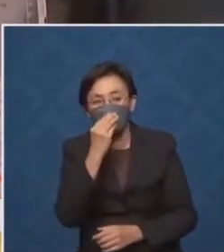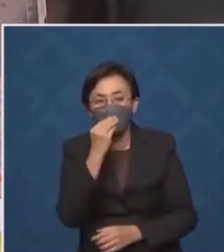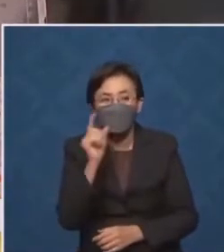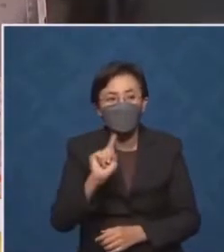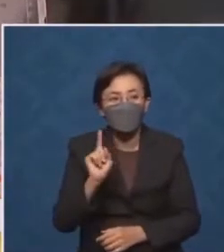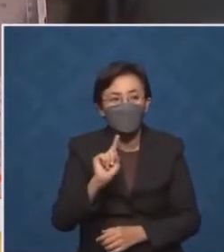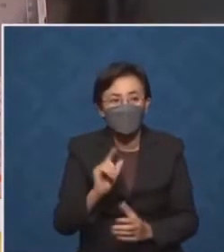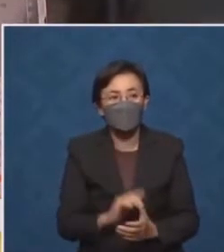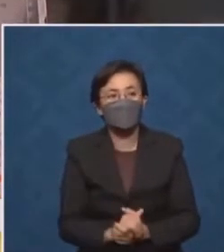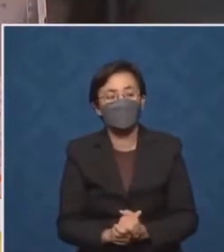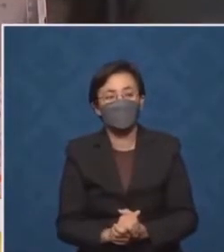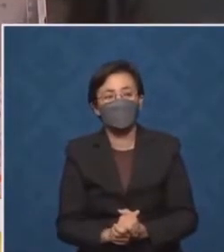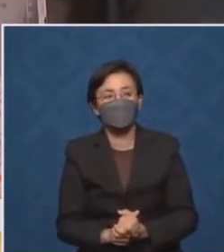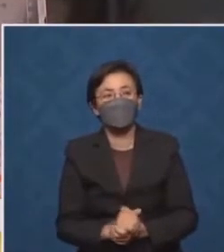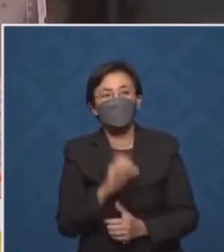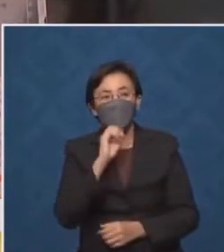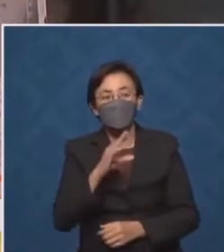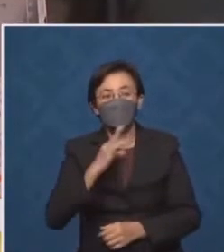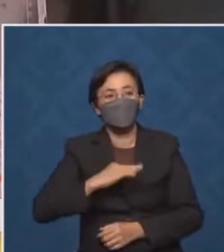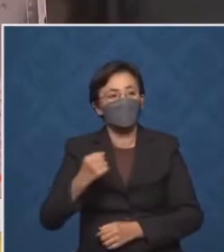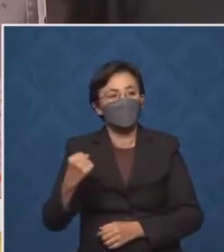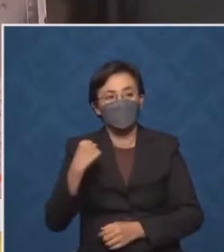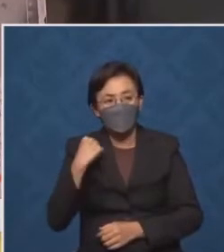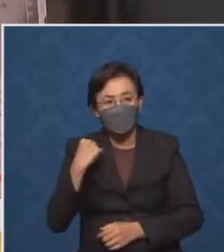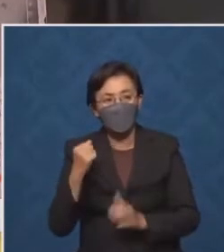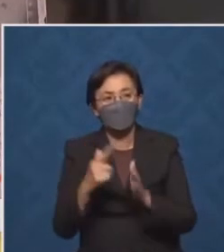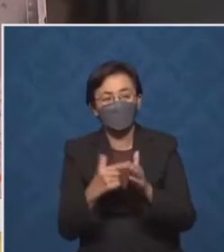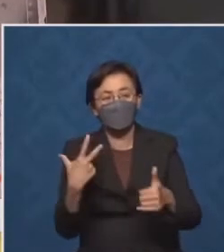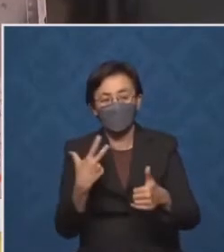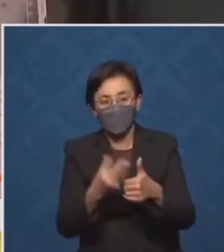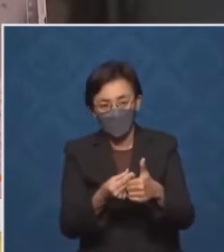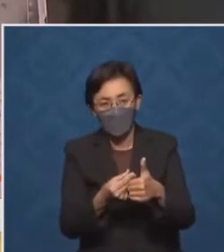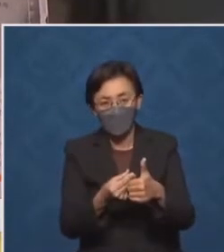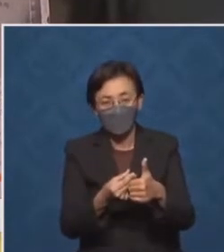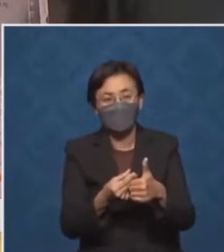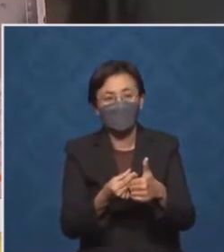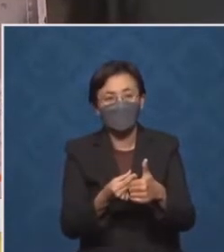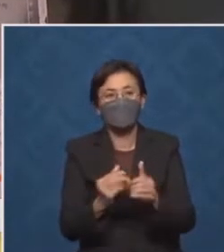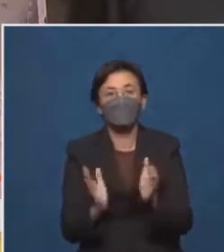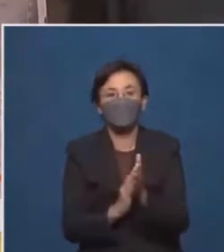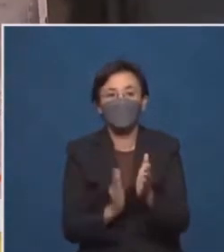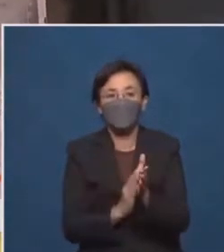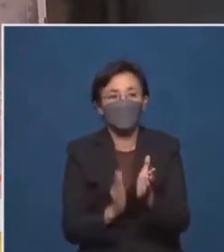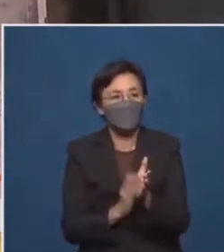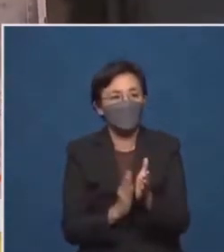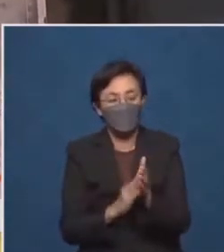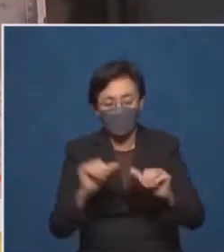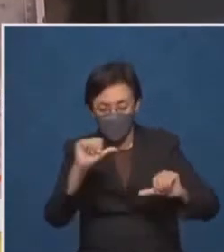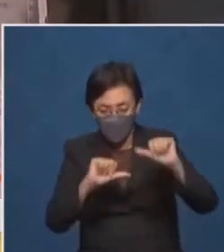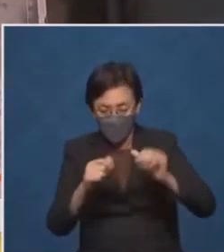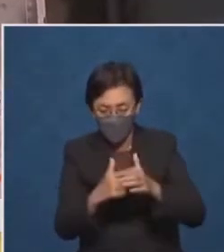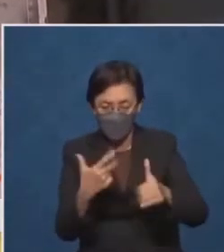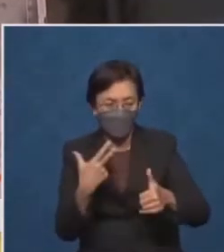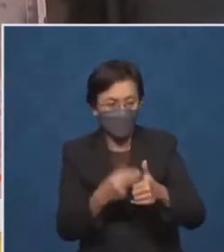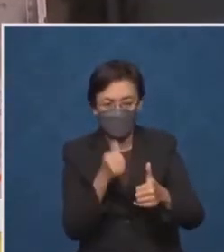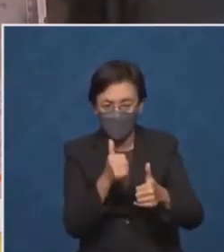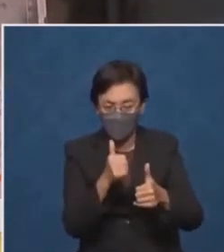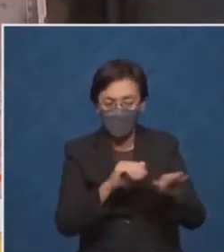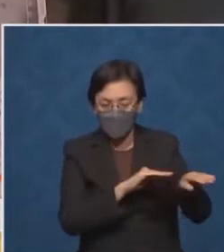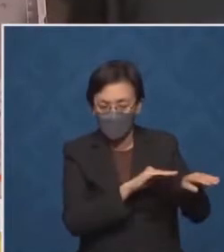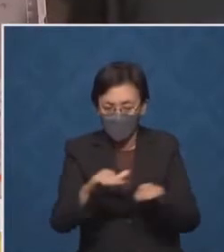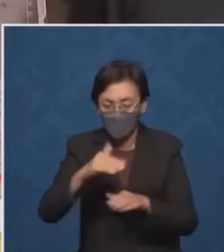ามั่นใจ มีวัซีน ชนชมใคณภาพ ผลตได้เยี่ยมพร้อมส่ง